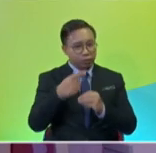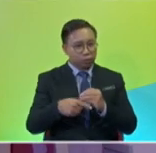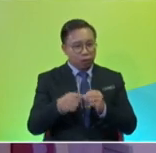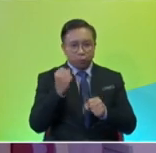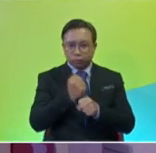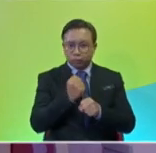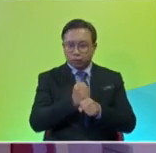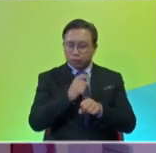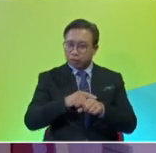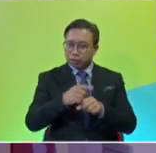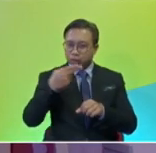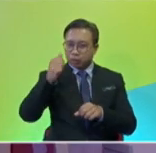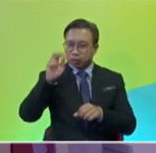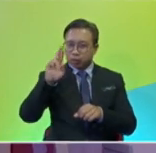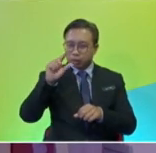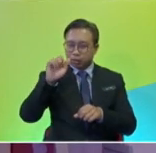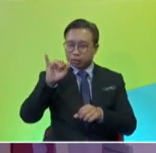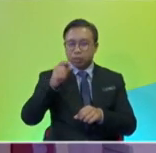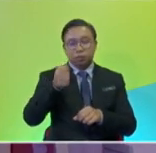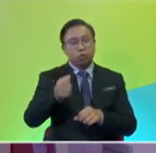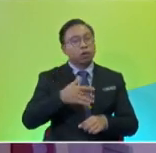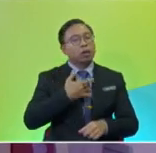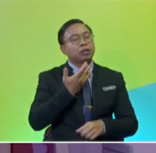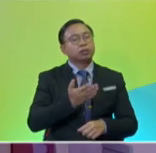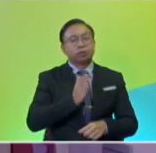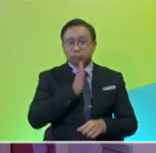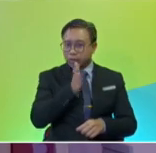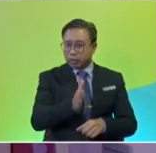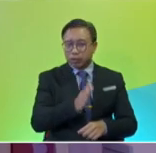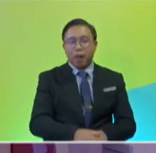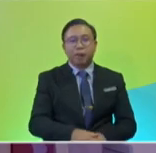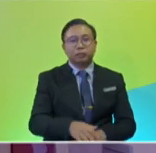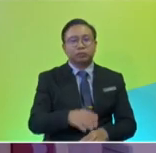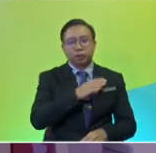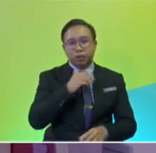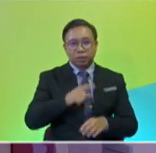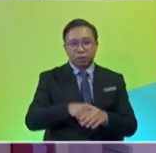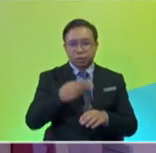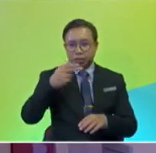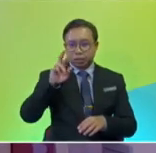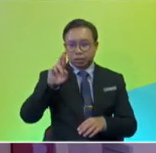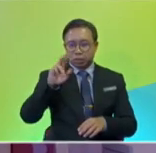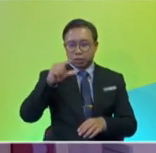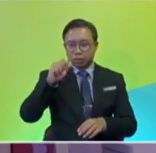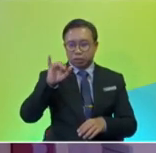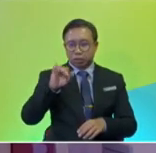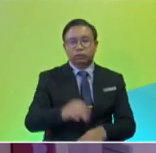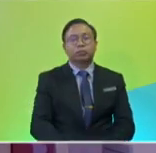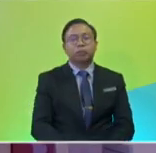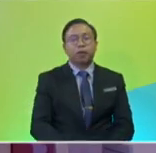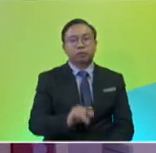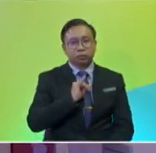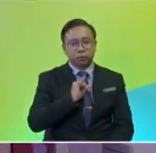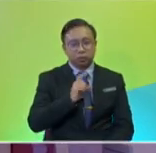kerja dihargai, kamu akan berasa bangga. Yeah. Dan juga dihargai. turut menjadi salah satu